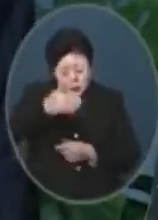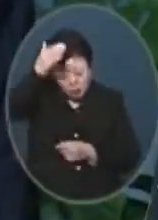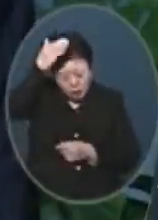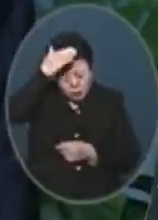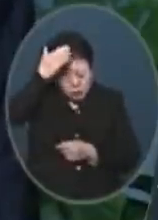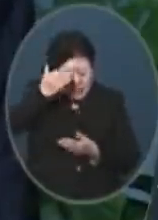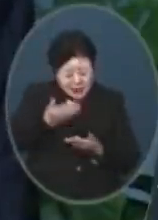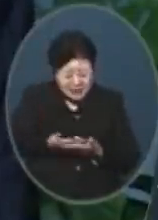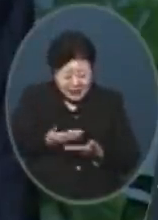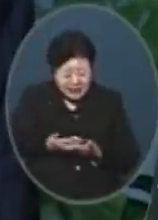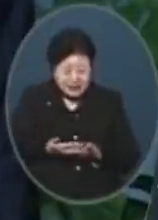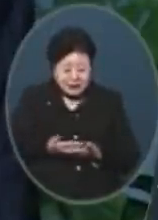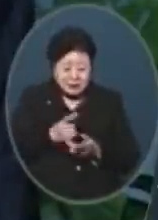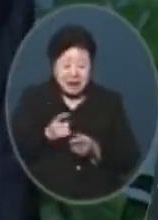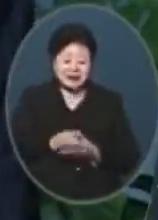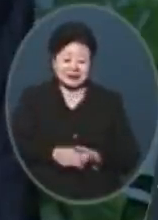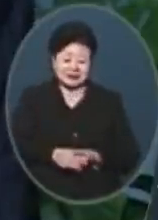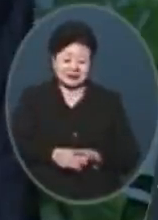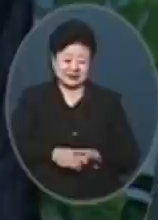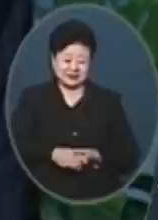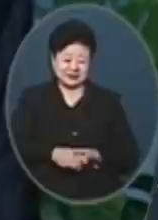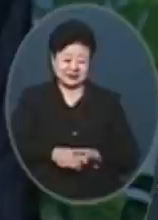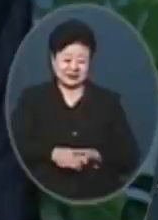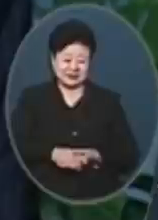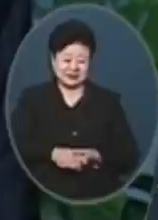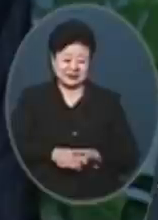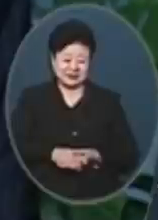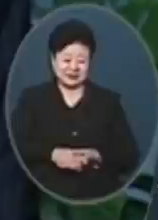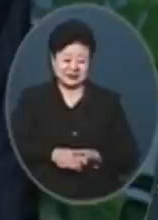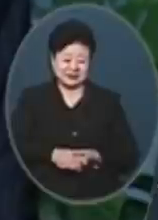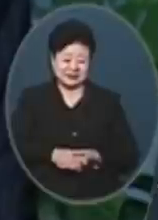안수해달라는 그 기도 몇 글자